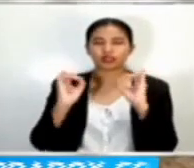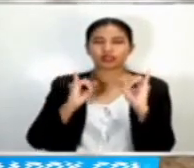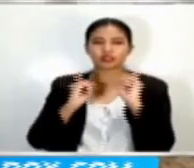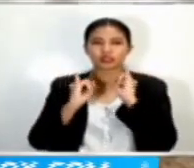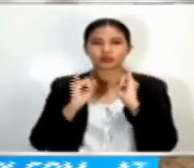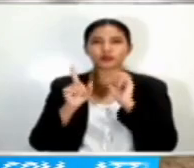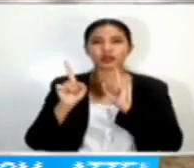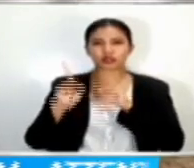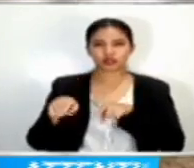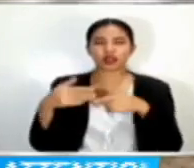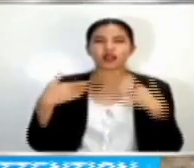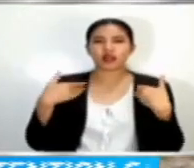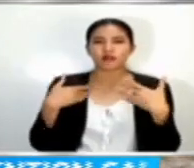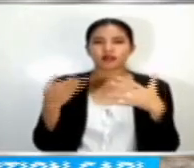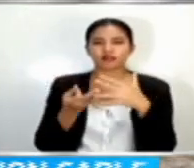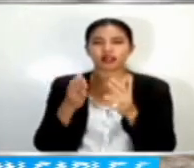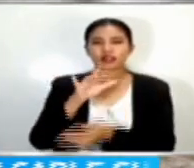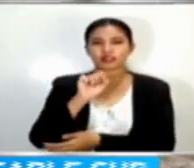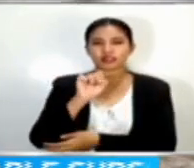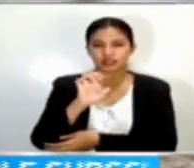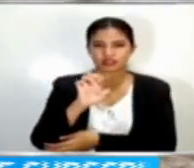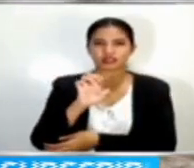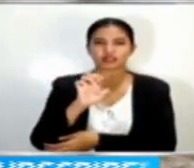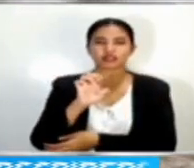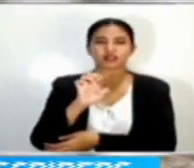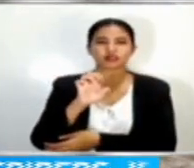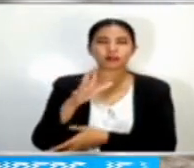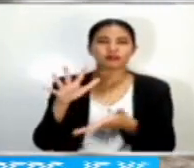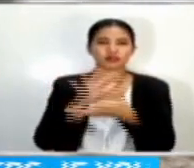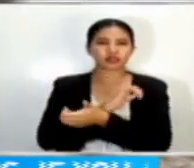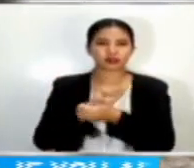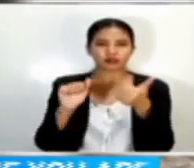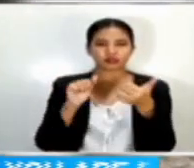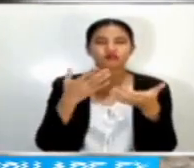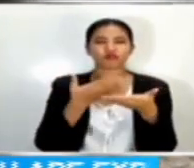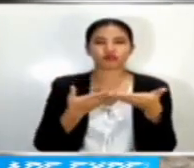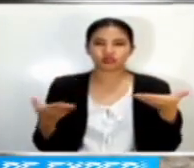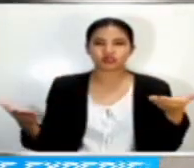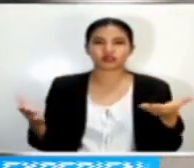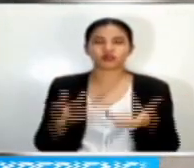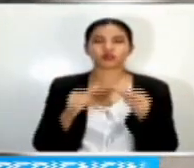reklamong reckless imprudence resulting to damage to property. Patuloy ang imbestigasyon.